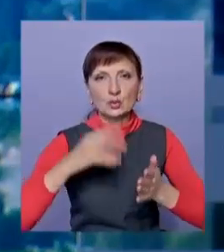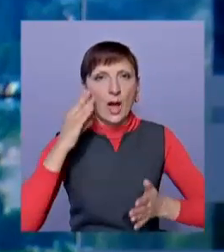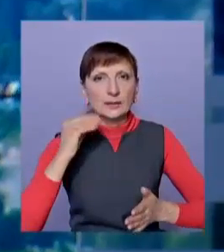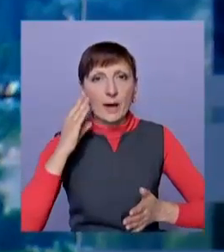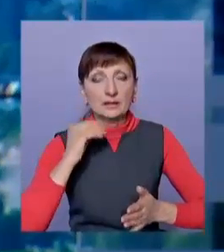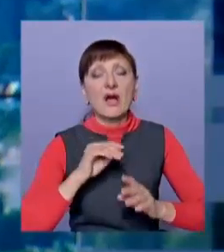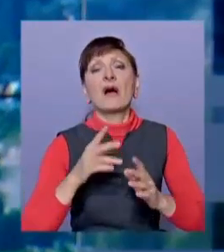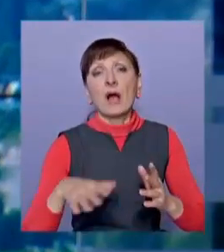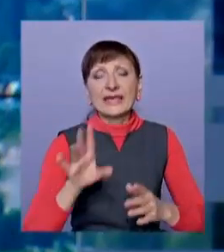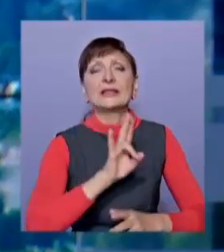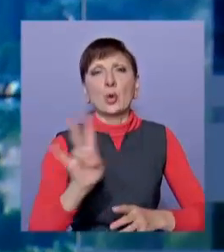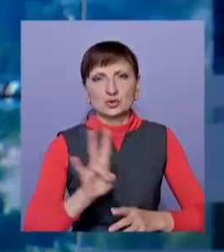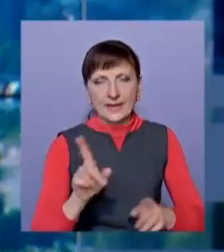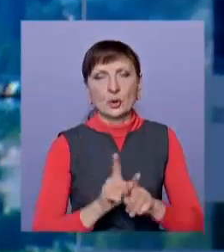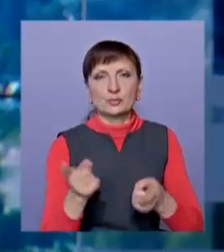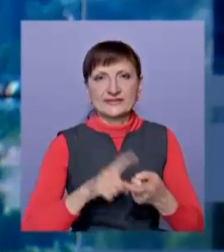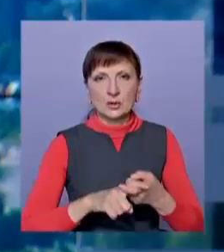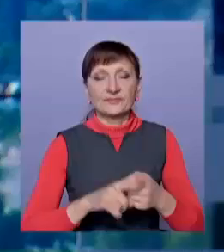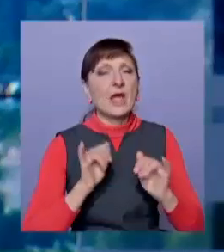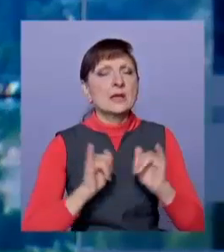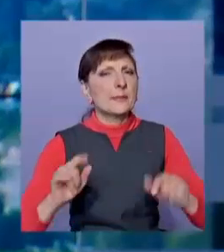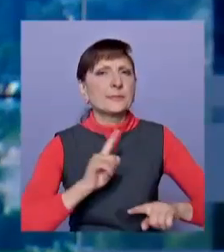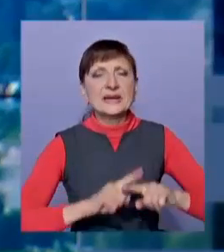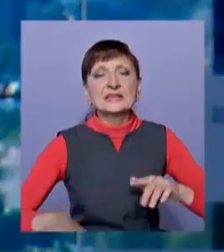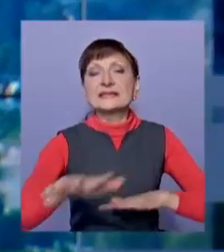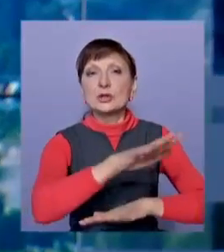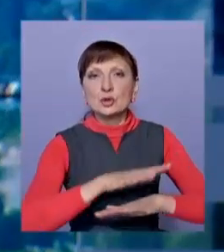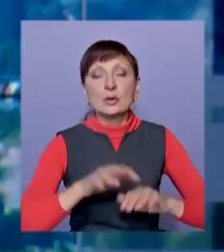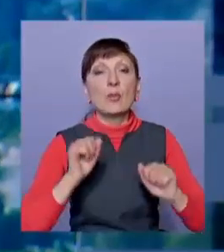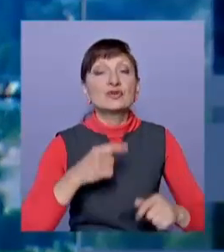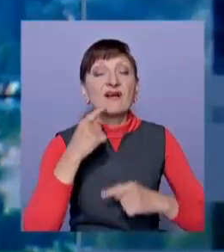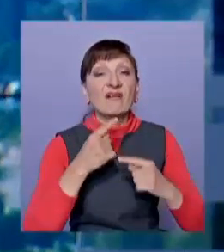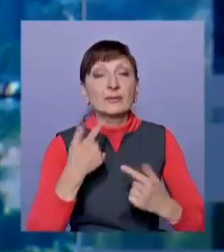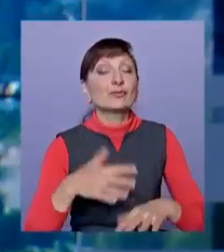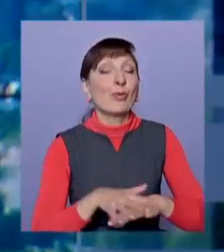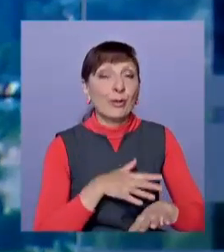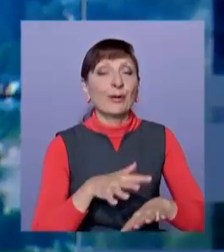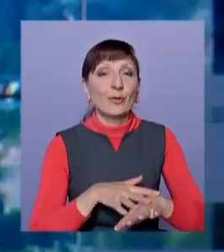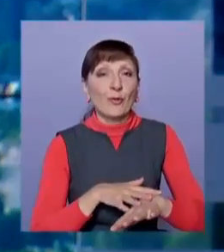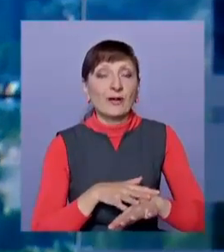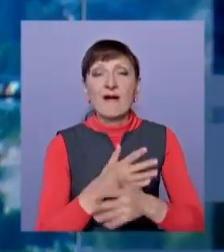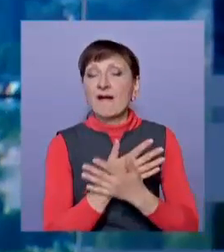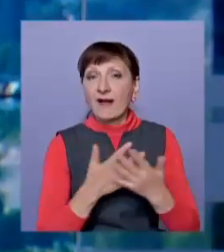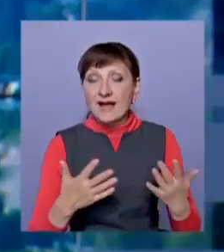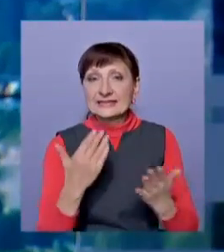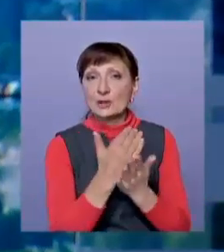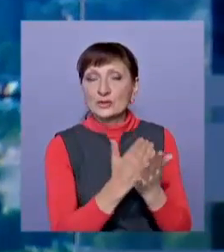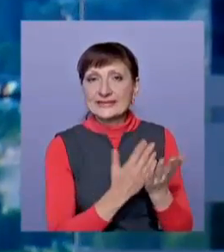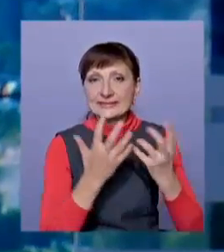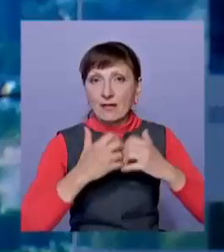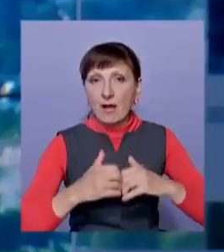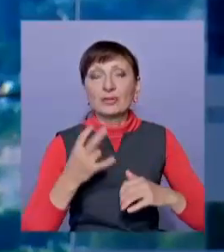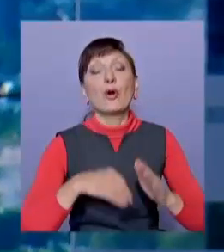точно так же, как и Наурызбайске. О динамичном развитии этих территорий можно говорить долго и привести развернутую статистику.